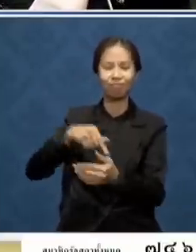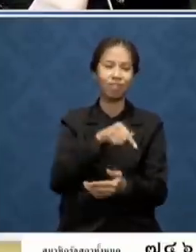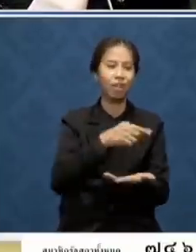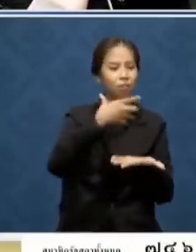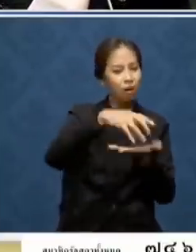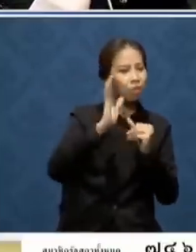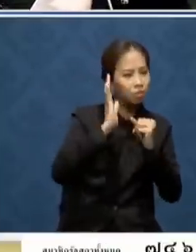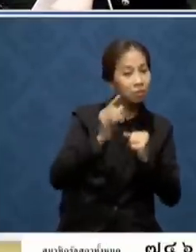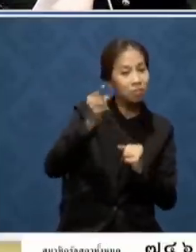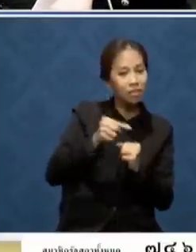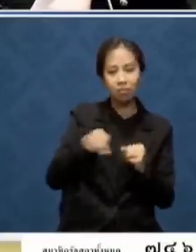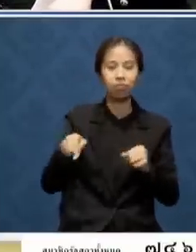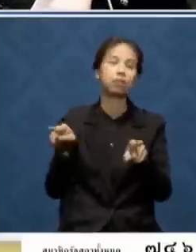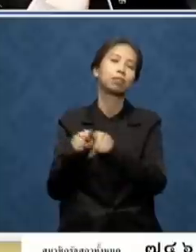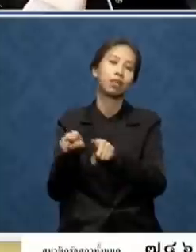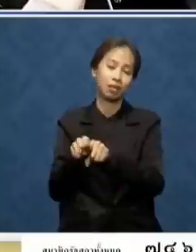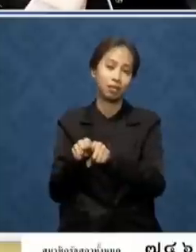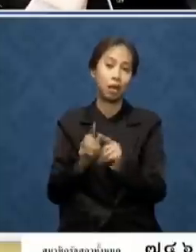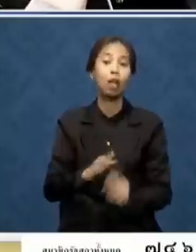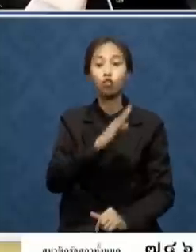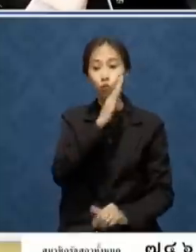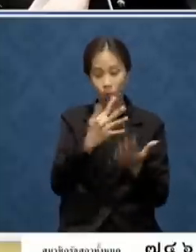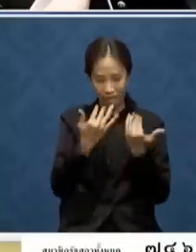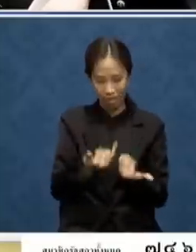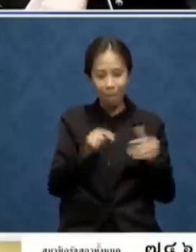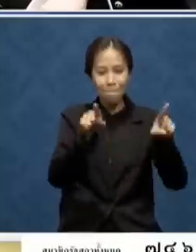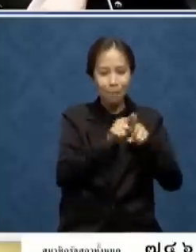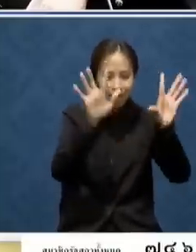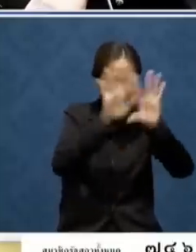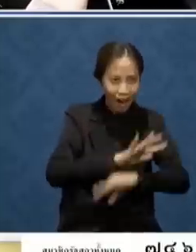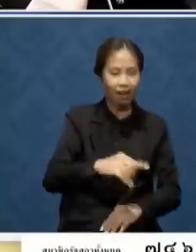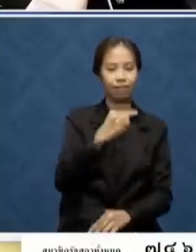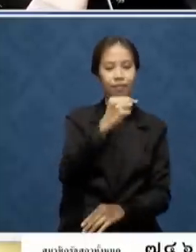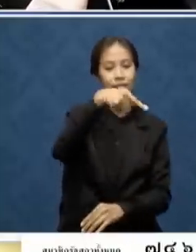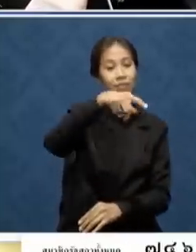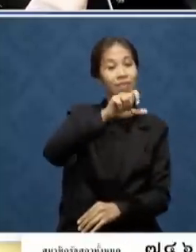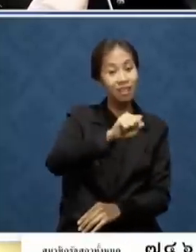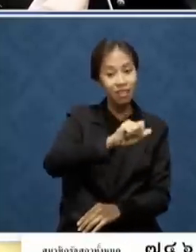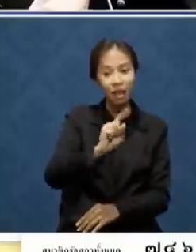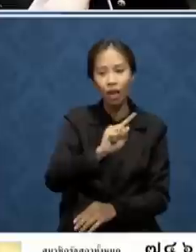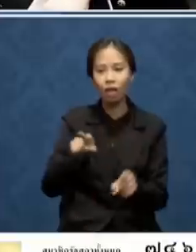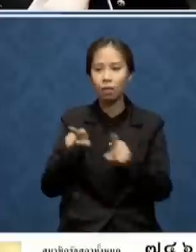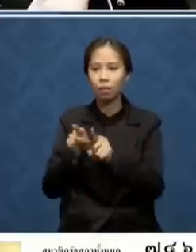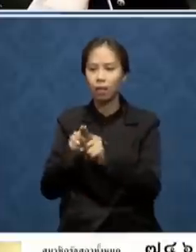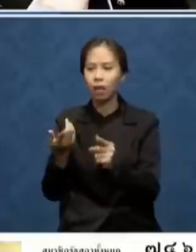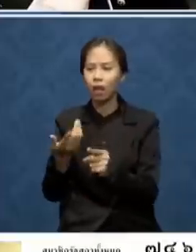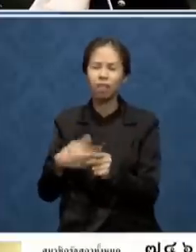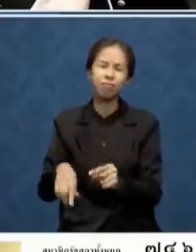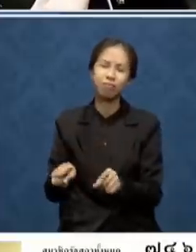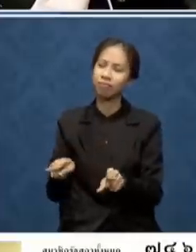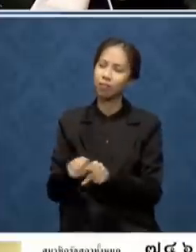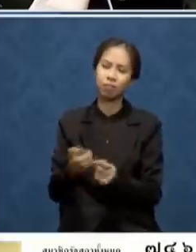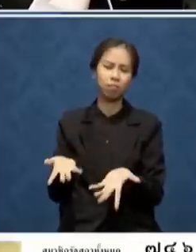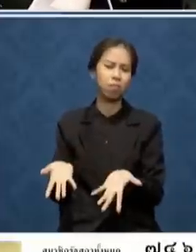หน้าถ้าบอกว่านี่คือGPSประเทศนี้ก็คงหลงทางค่ะเพราะมันมีแต่ความว่างเปล่า